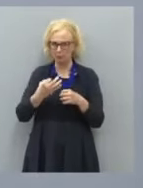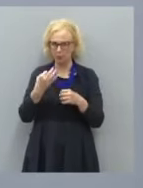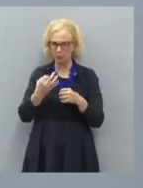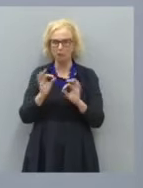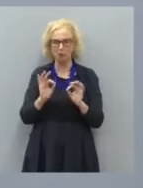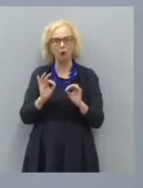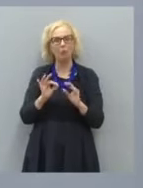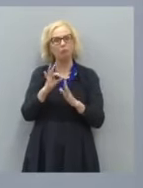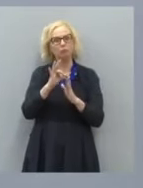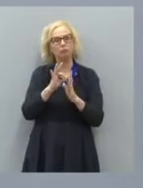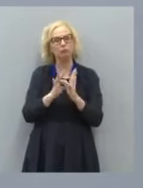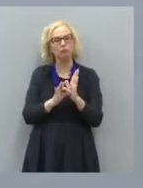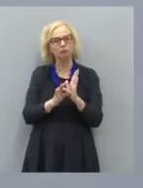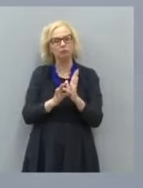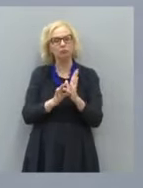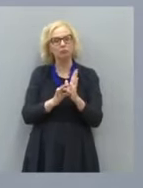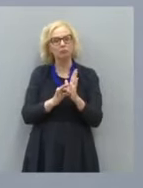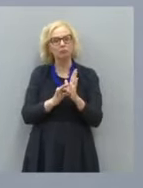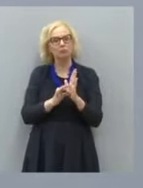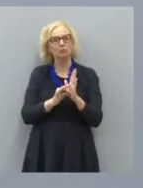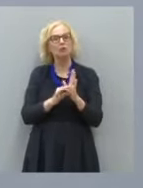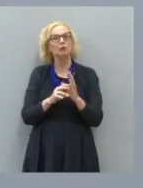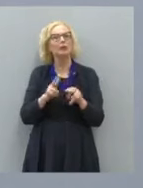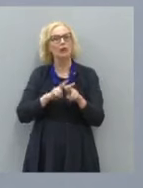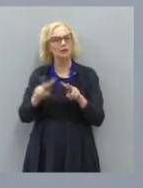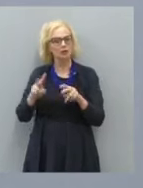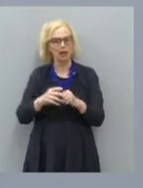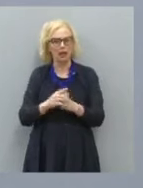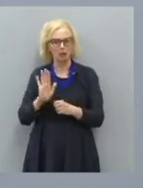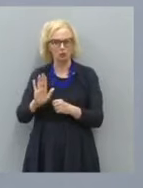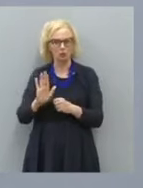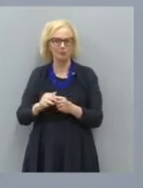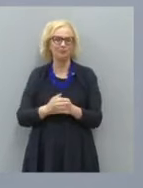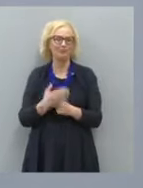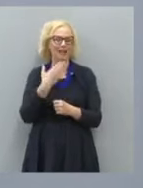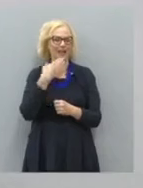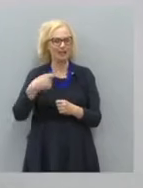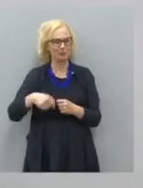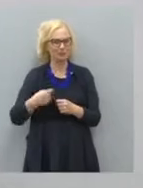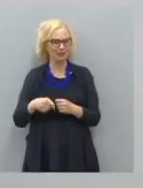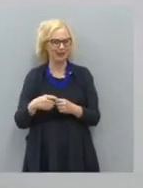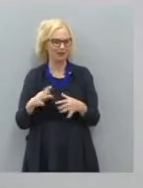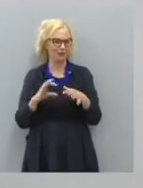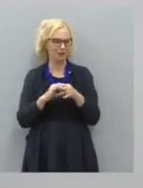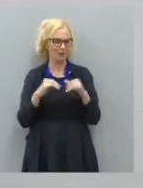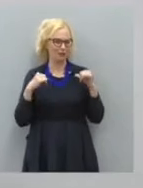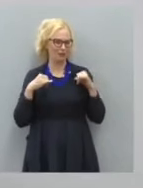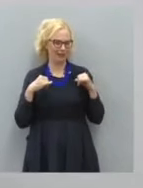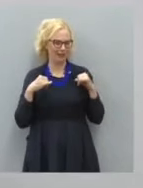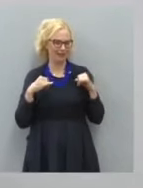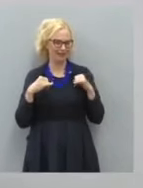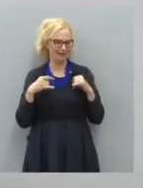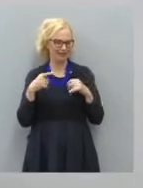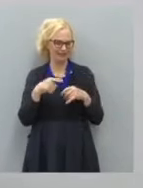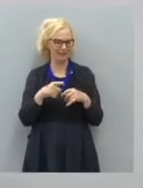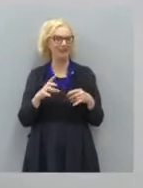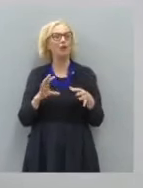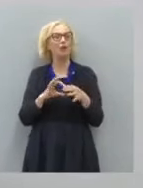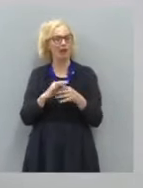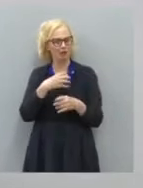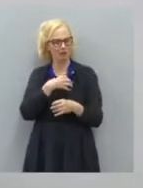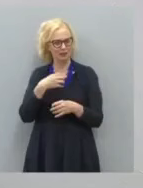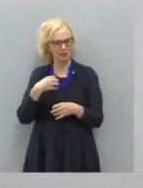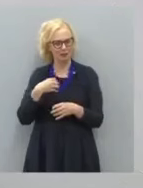dai dalle direttive nazionali grazie presidente a tema vacanze è sicuramente il tema dell'assessore failoni